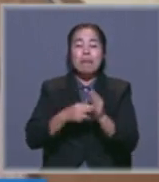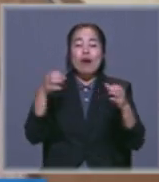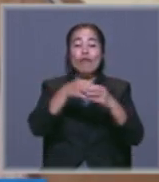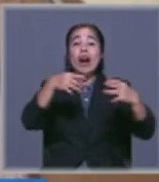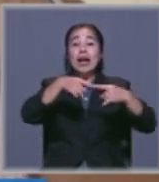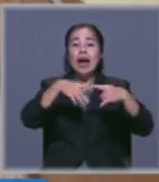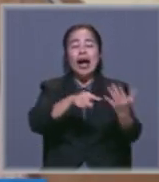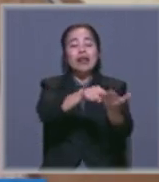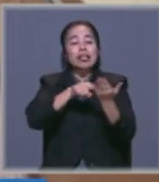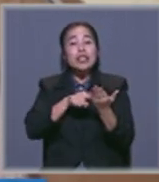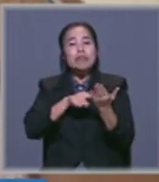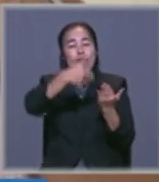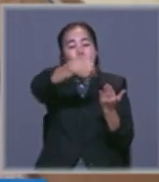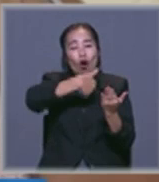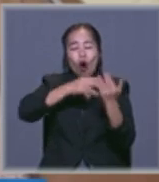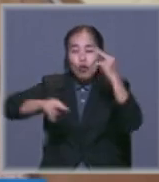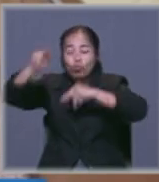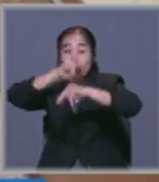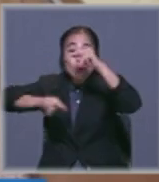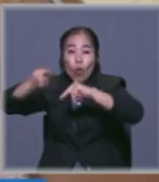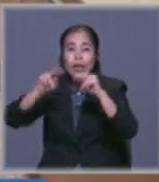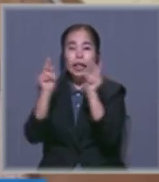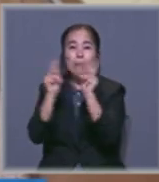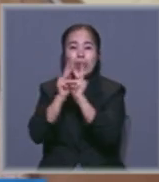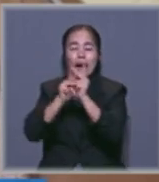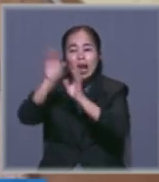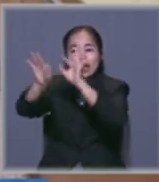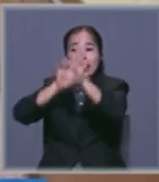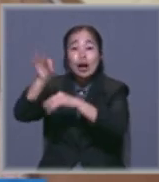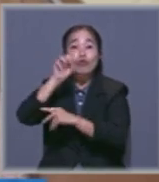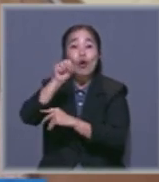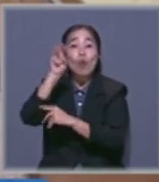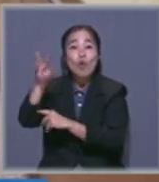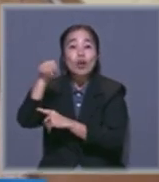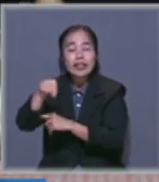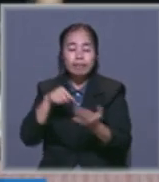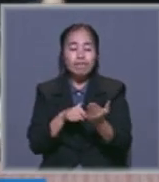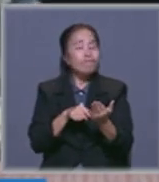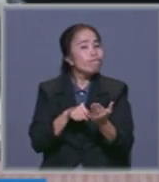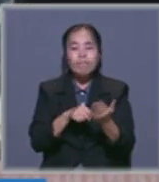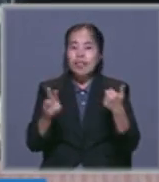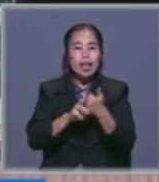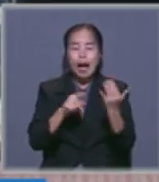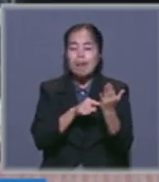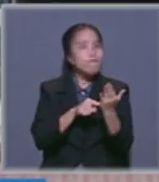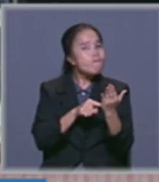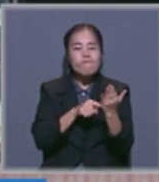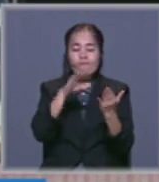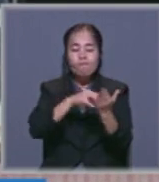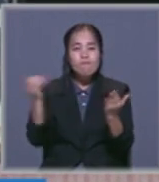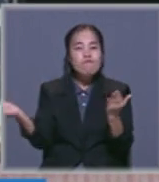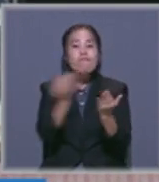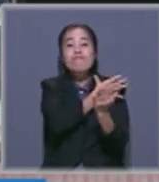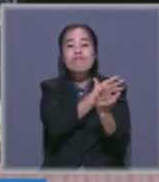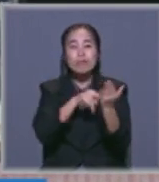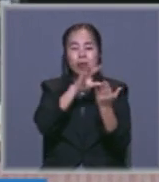ค้านในการสอบสวนการสรรหาวุฒิสมาชิกทิ้งไปนะครับนั่นคือปัญหาประการแรกของเมื่อวานนี้หรือว่าเมื่อวาน